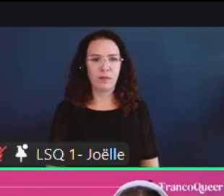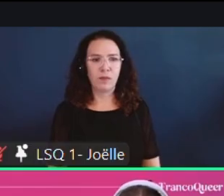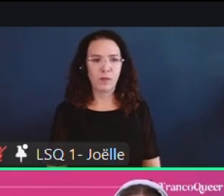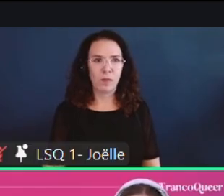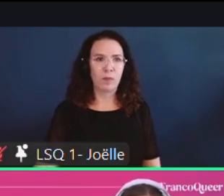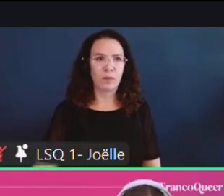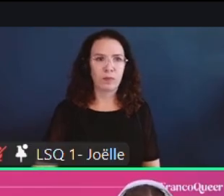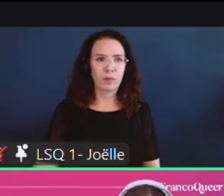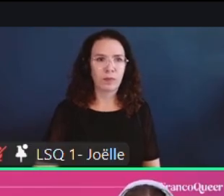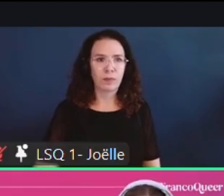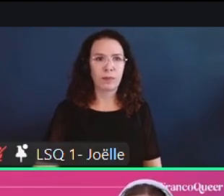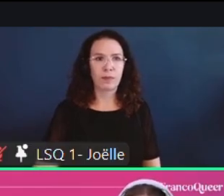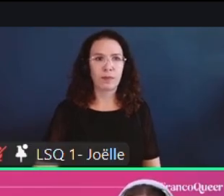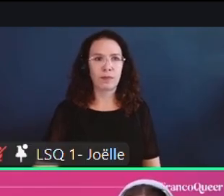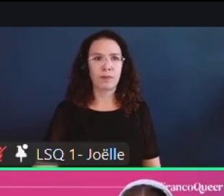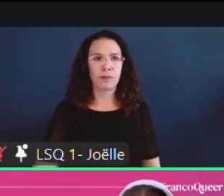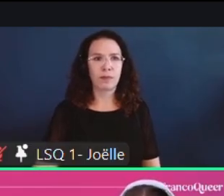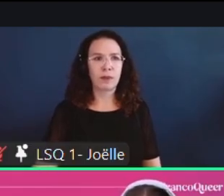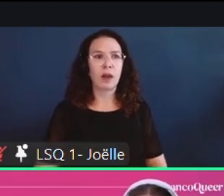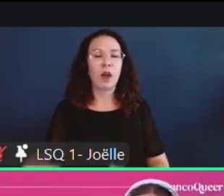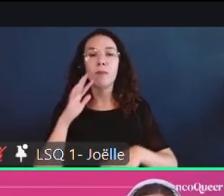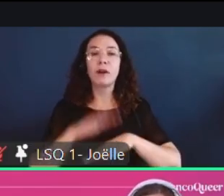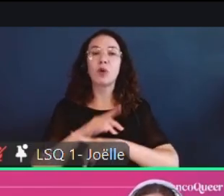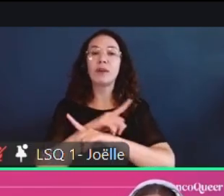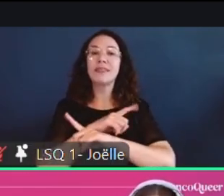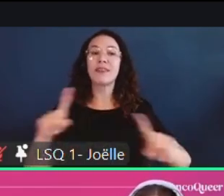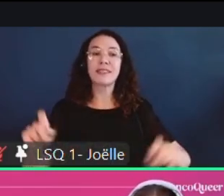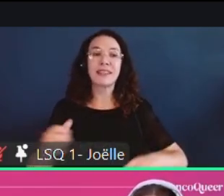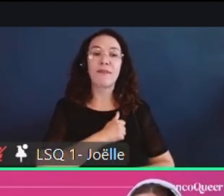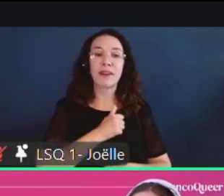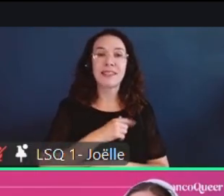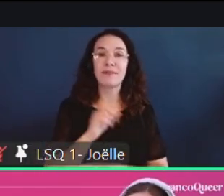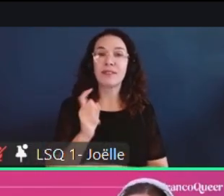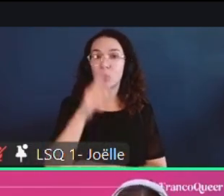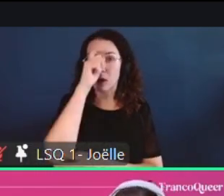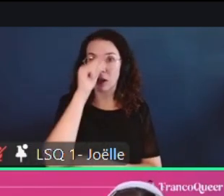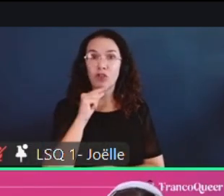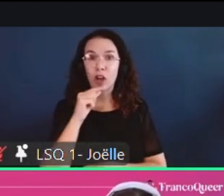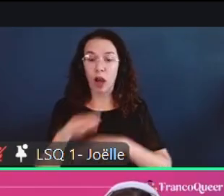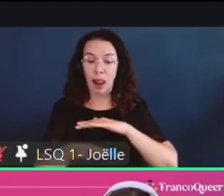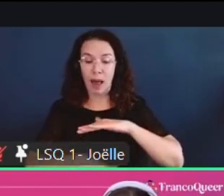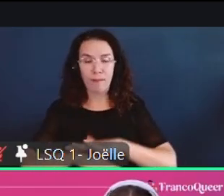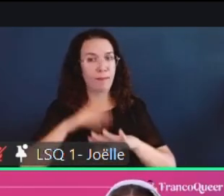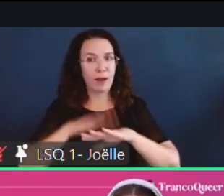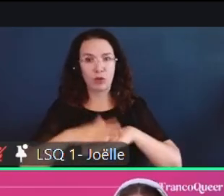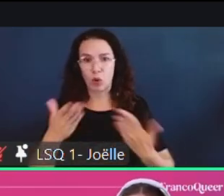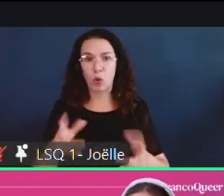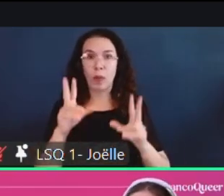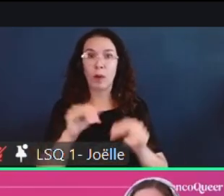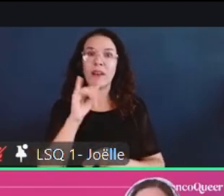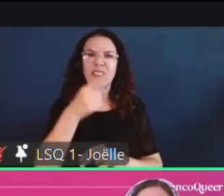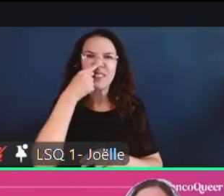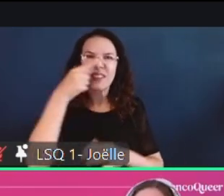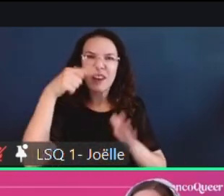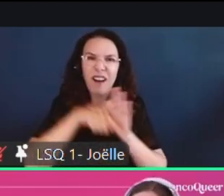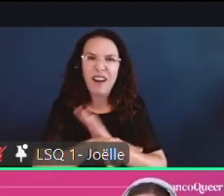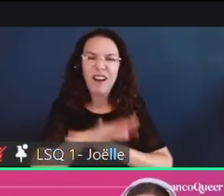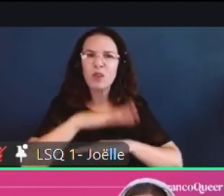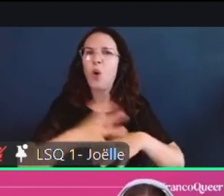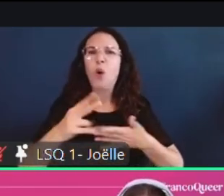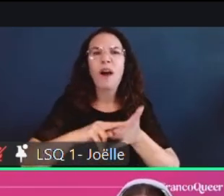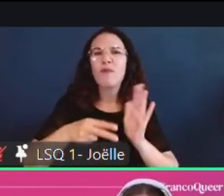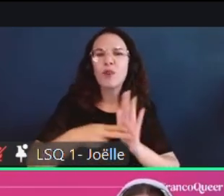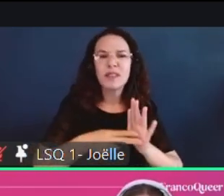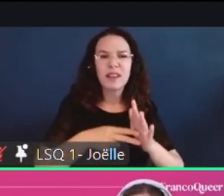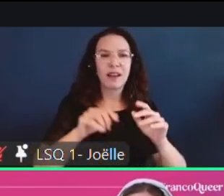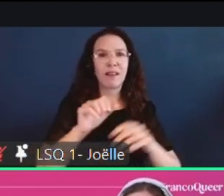pas aujourd'hui des bases, des concepts de base de la diversité affective, sexuelle et de genre. Donc, si vous êtes intéressé à en savoir plus, par exemple, sur ce que signifient